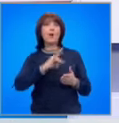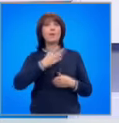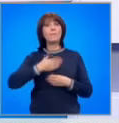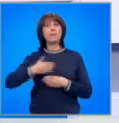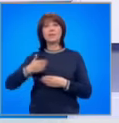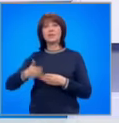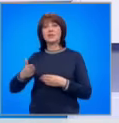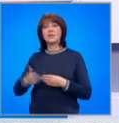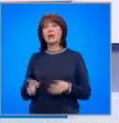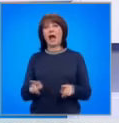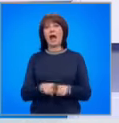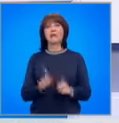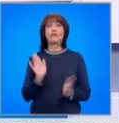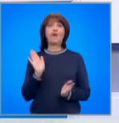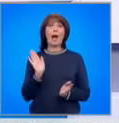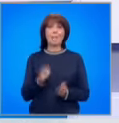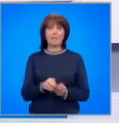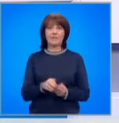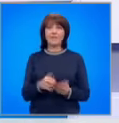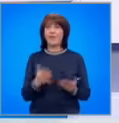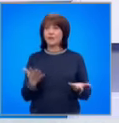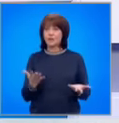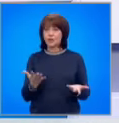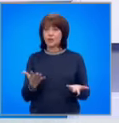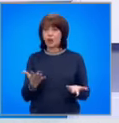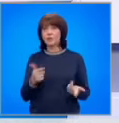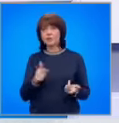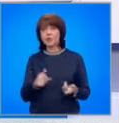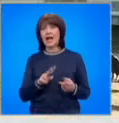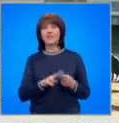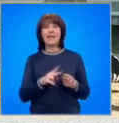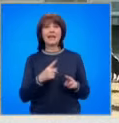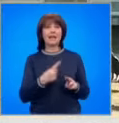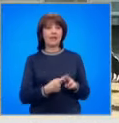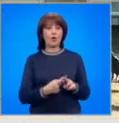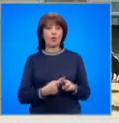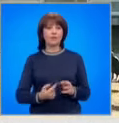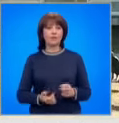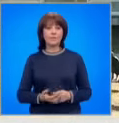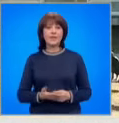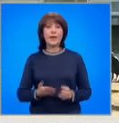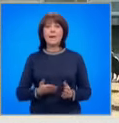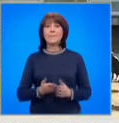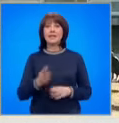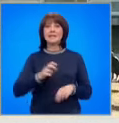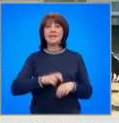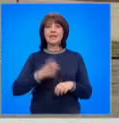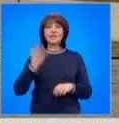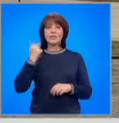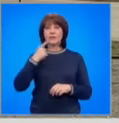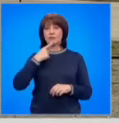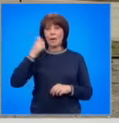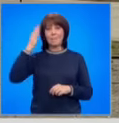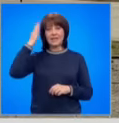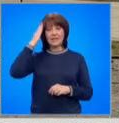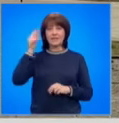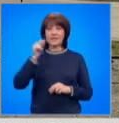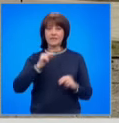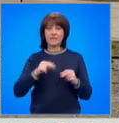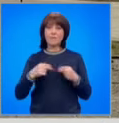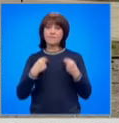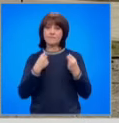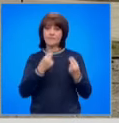оказва в капан. Защо? Се опита да разбере Венета Николова. През декември миналата година Министерският съвет